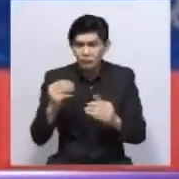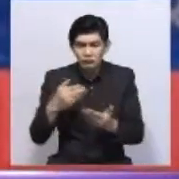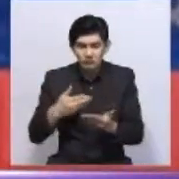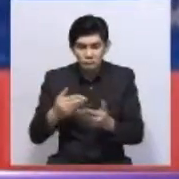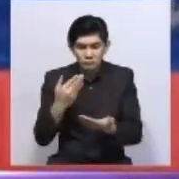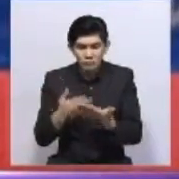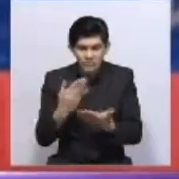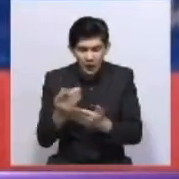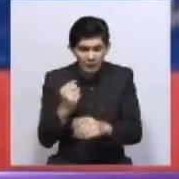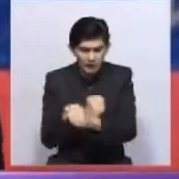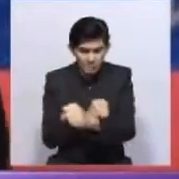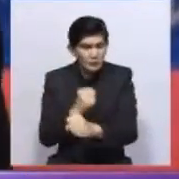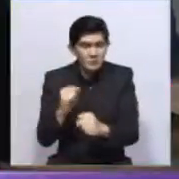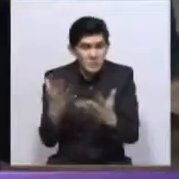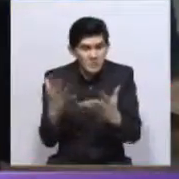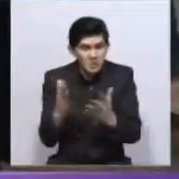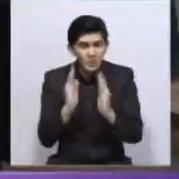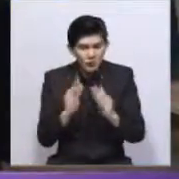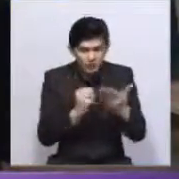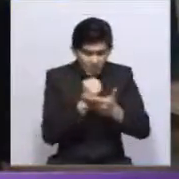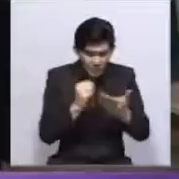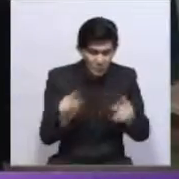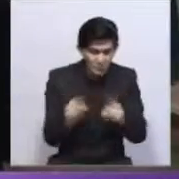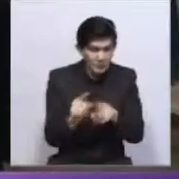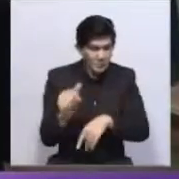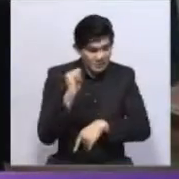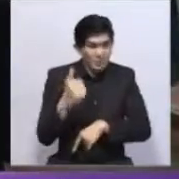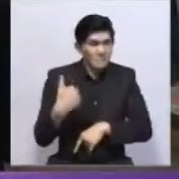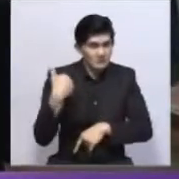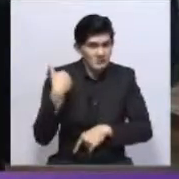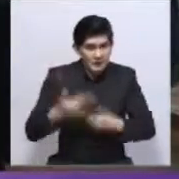ำให้ผู้ป่วยที่เป็นยาเสพติดนะครับหวนกลับม